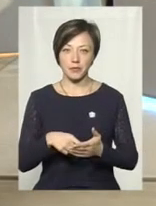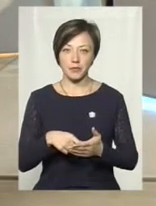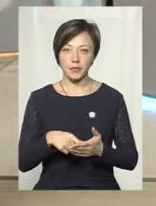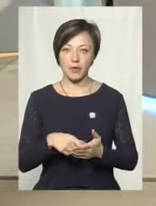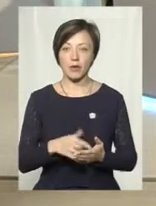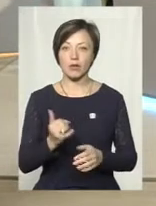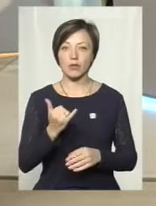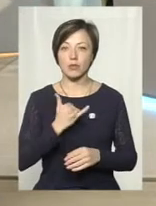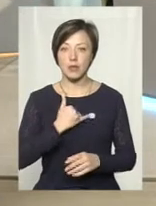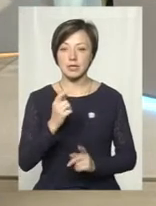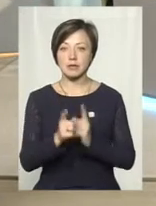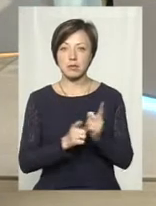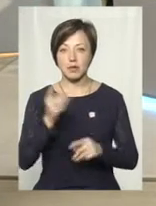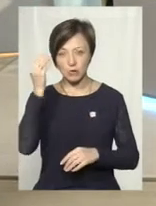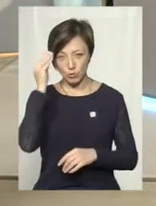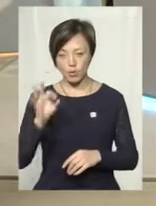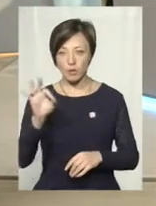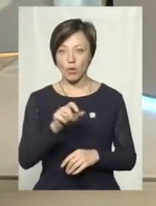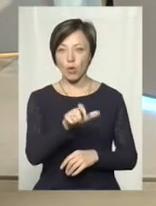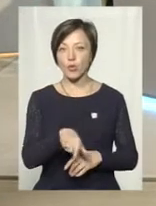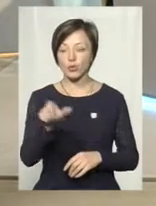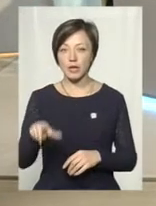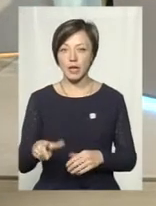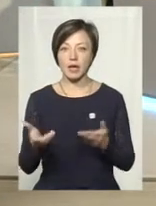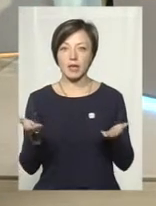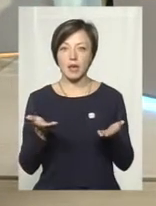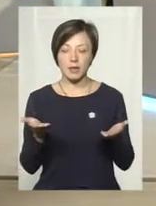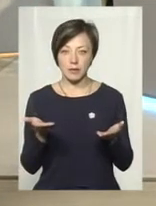У мене змінилася думка про людей, які